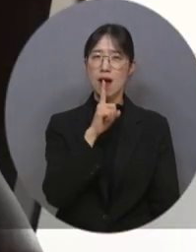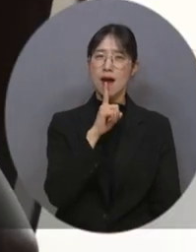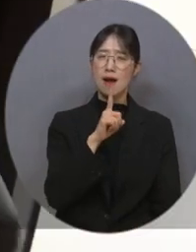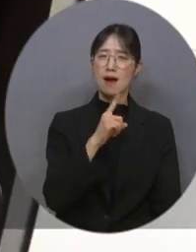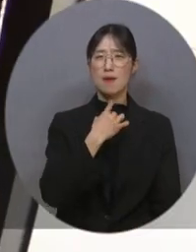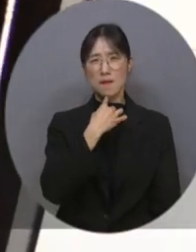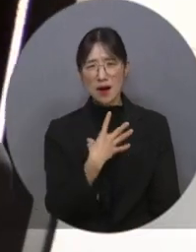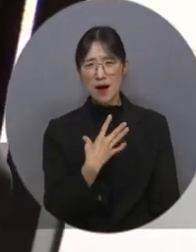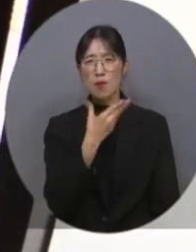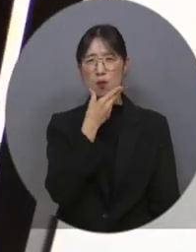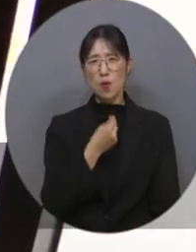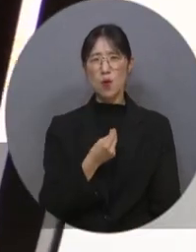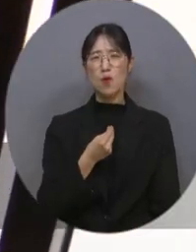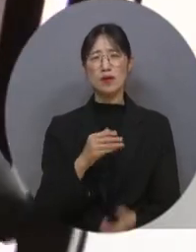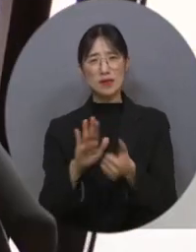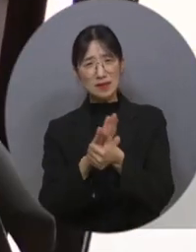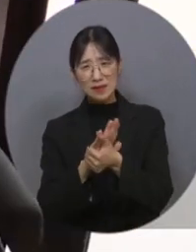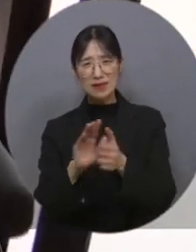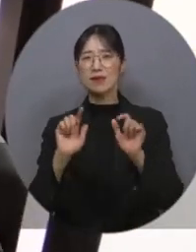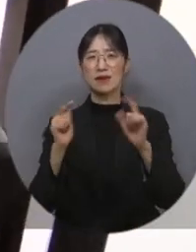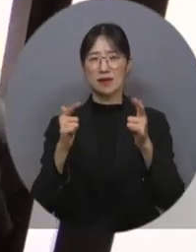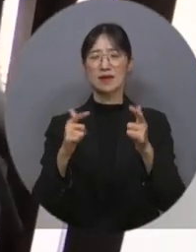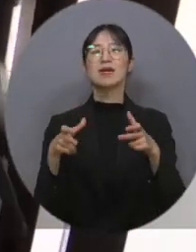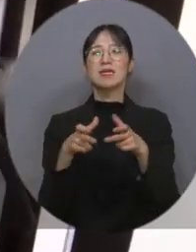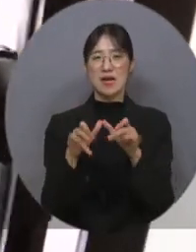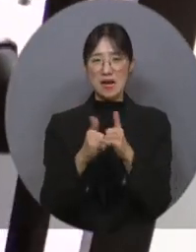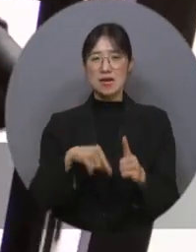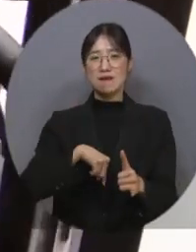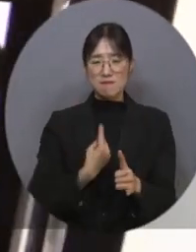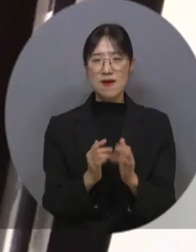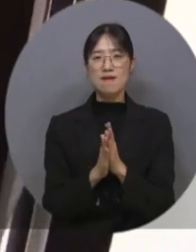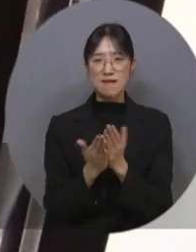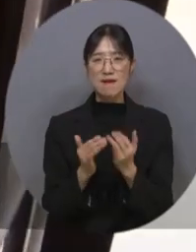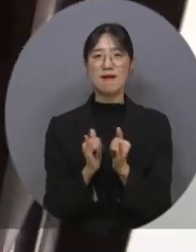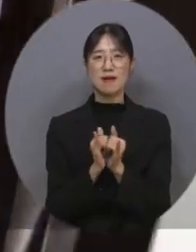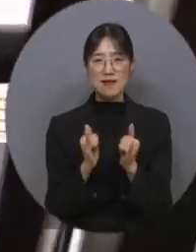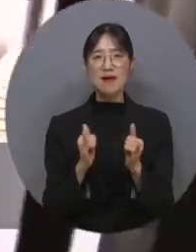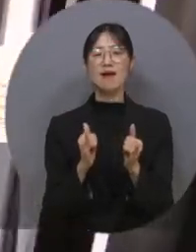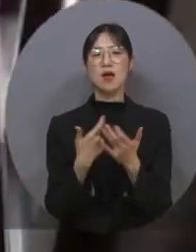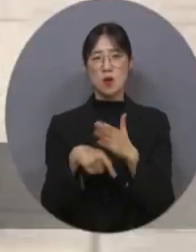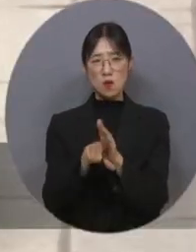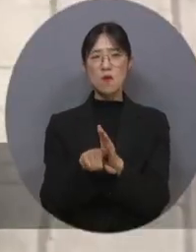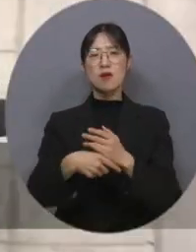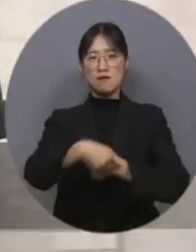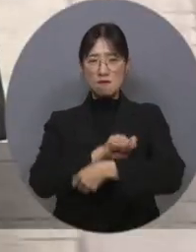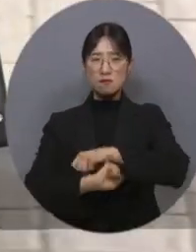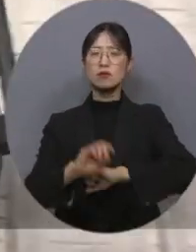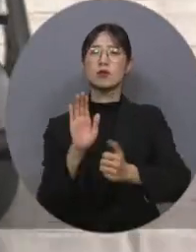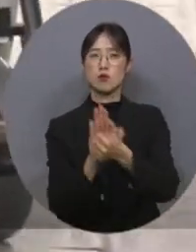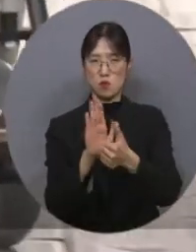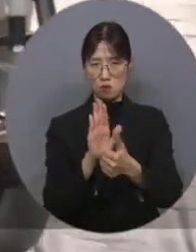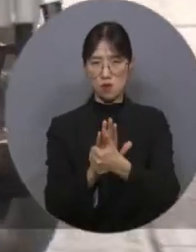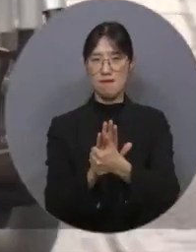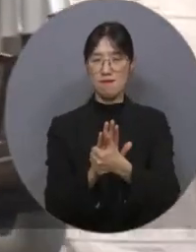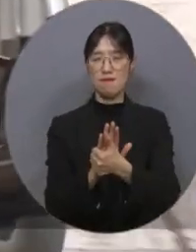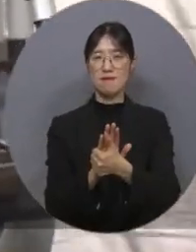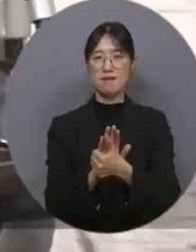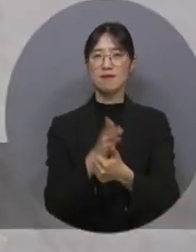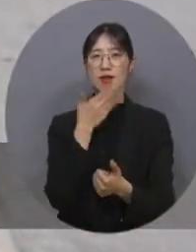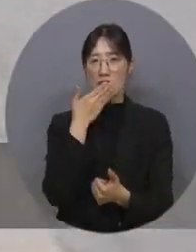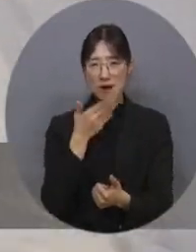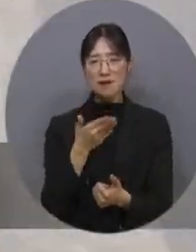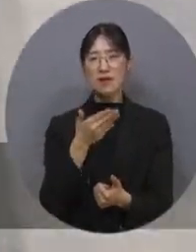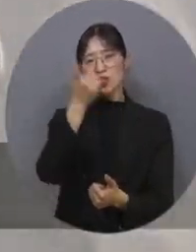그런 복지가 아니라 우리 장애인 당사자들을 위해서 좀 적극 도와주는 그런 우리